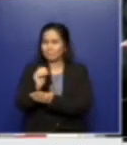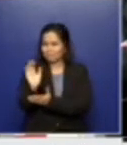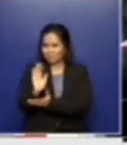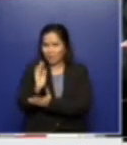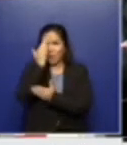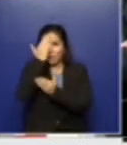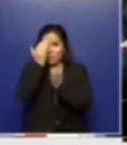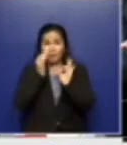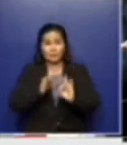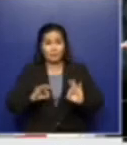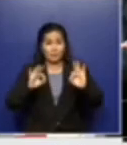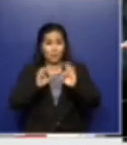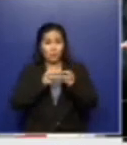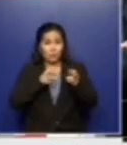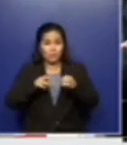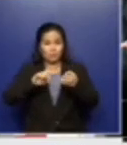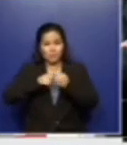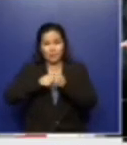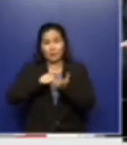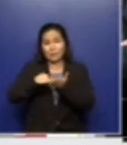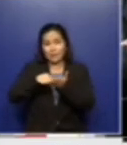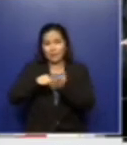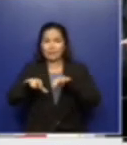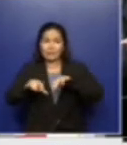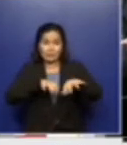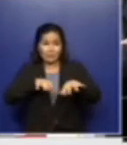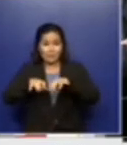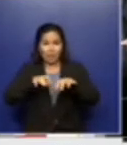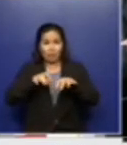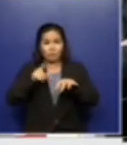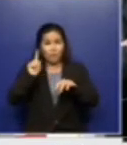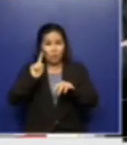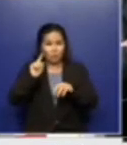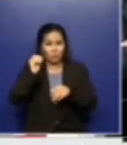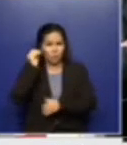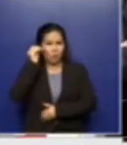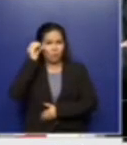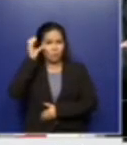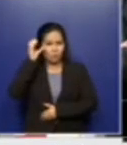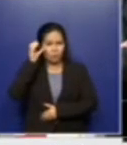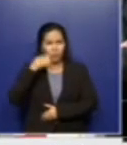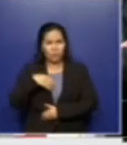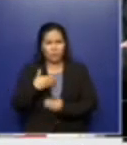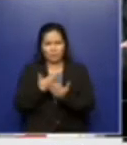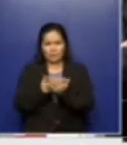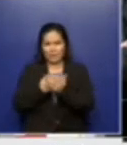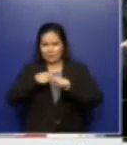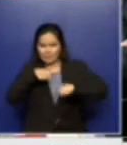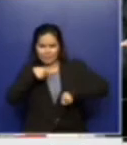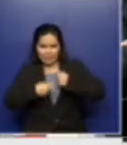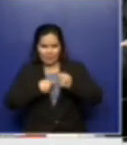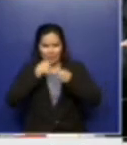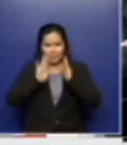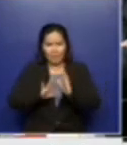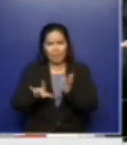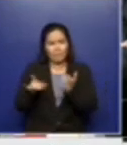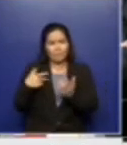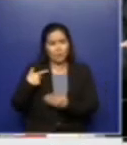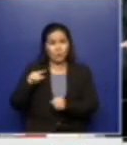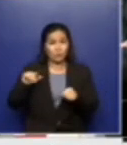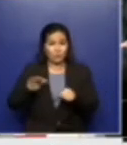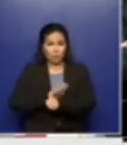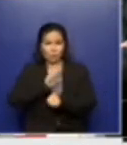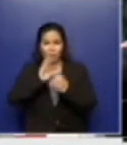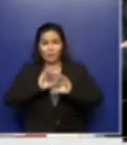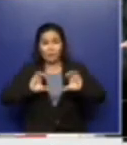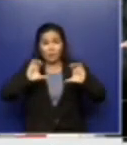สำคัญของการแก้ไขปัญหาครั้งนี้คือมันสมองและคุณภาพการใช้เงินของรัฐบาลถ้ารัฐบาลใช้เ